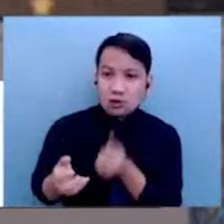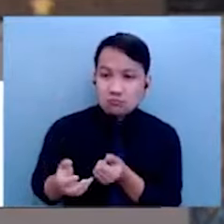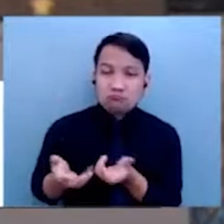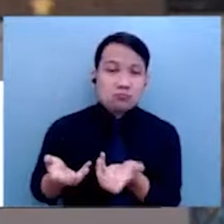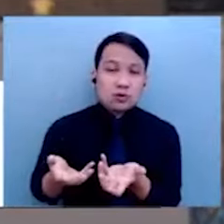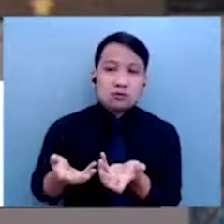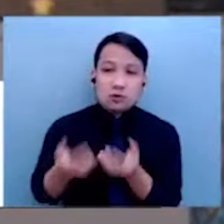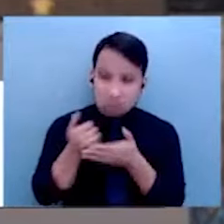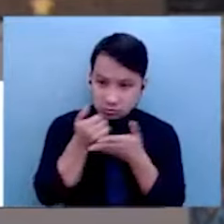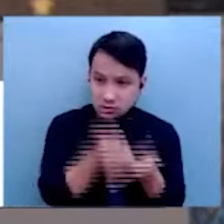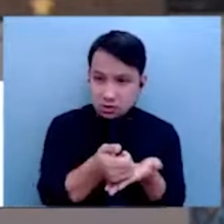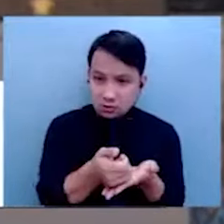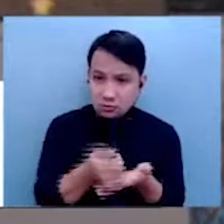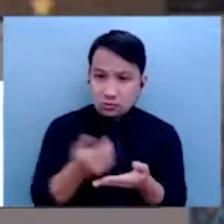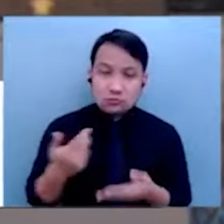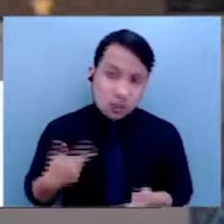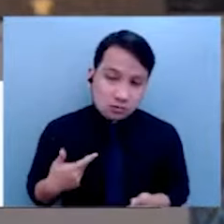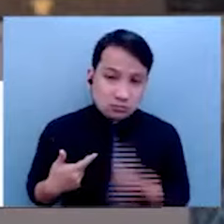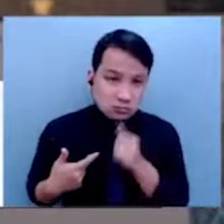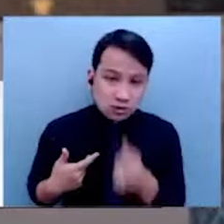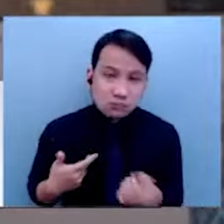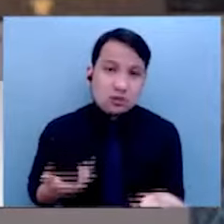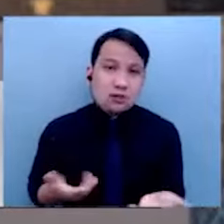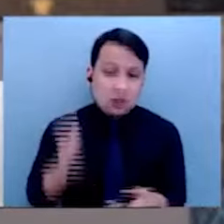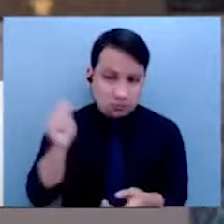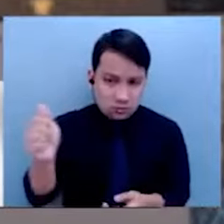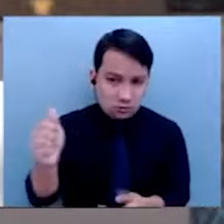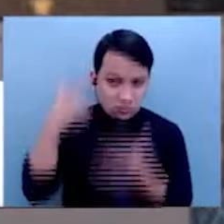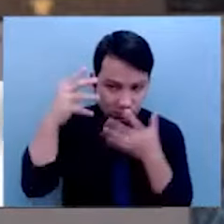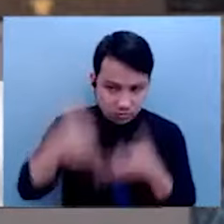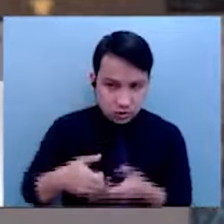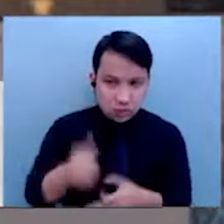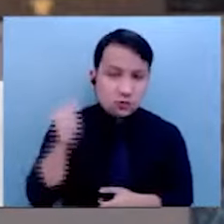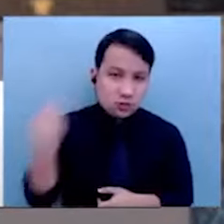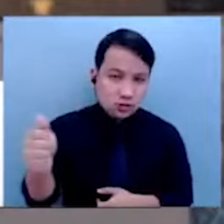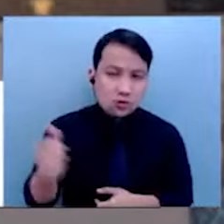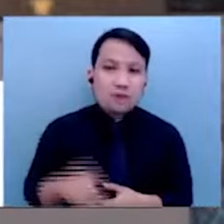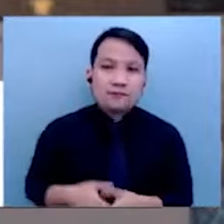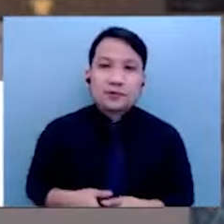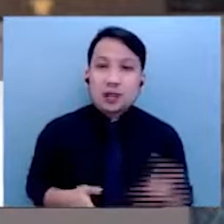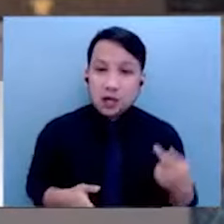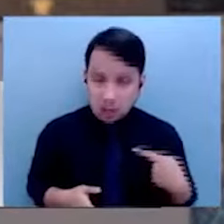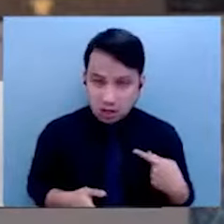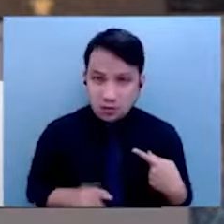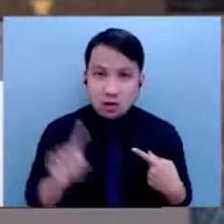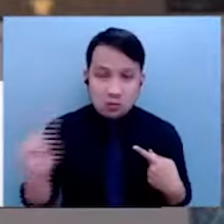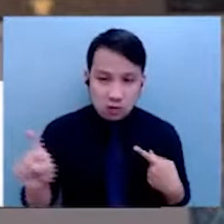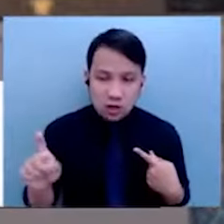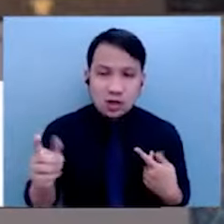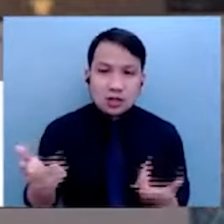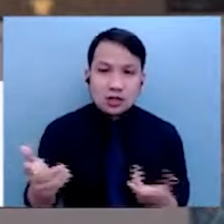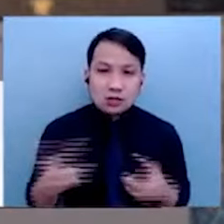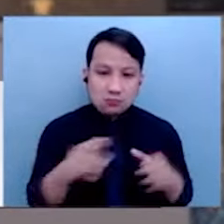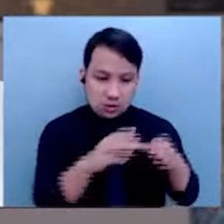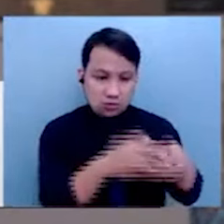Makatulong sa kanila o hindi, sila po ang tatanungin natin. And then mayroon naman po tayong agency dyan